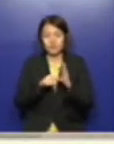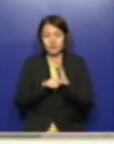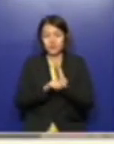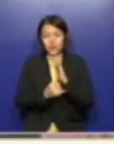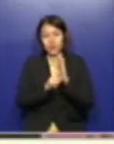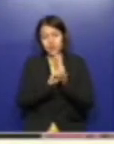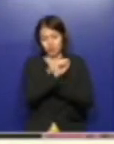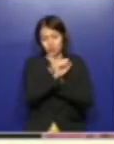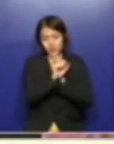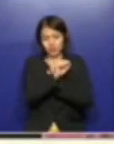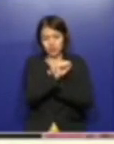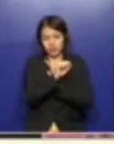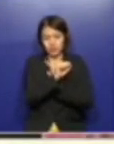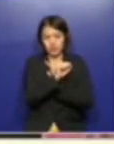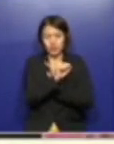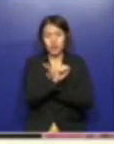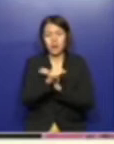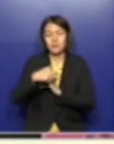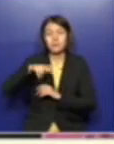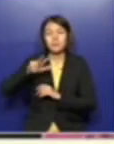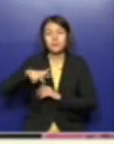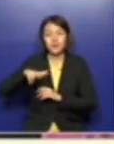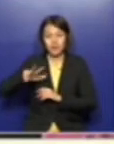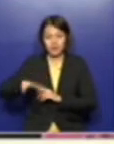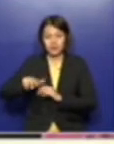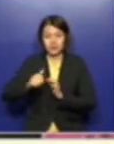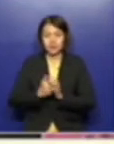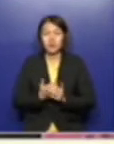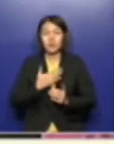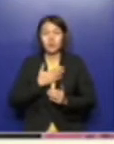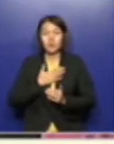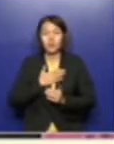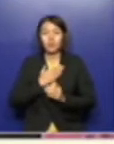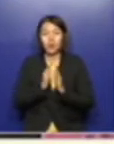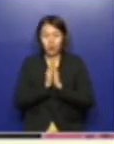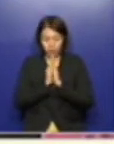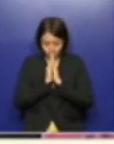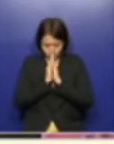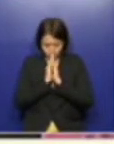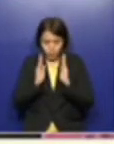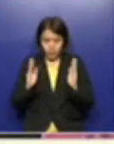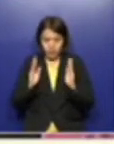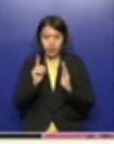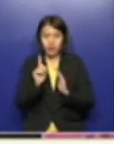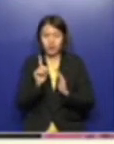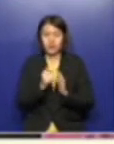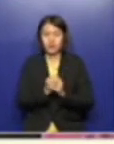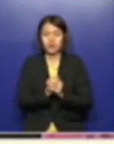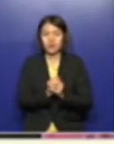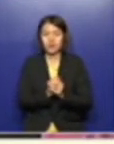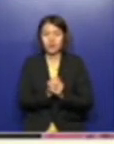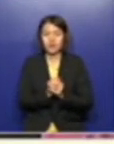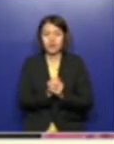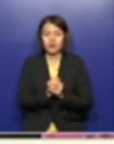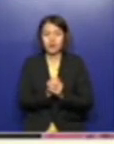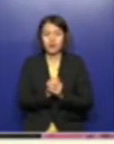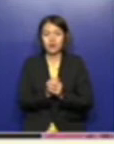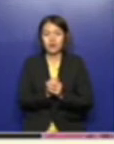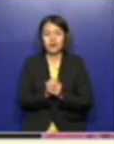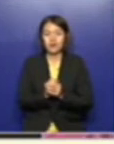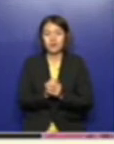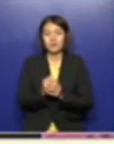ครเขต2พรรคเพื่อไทยท่านประธานครับผมต้องขอขอบพระคุณท่านรัฐมนตรีเทวัญลิปตะพล